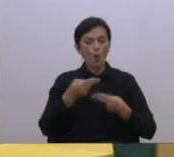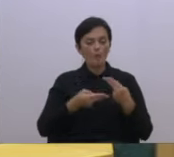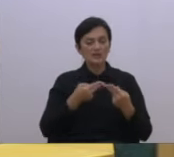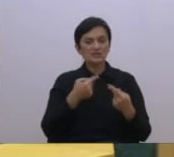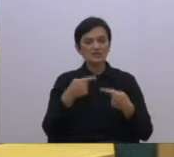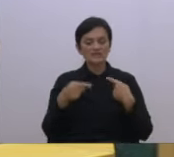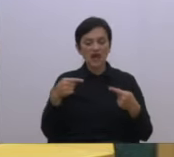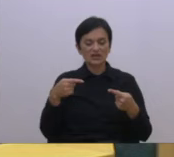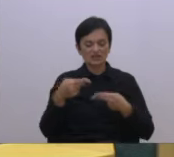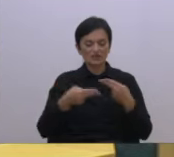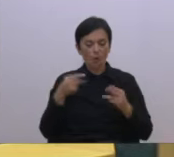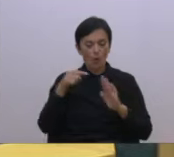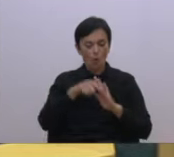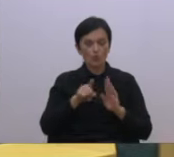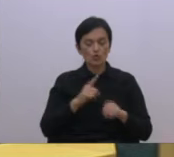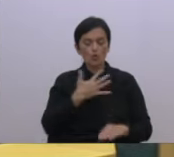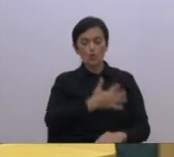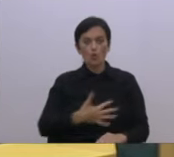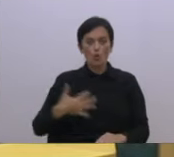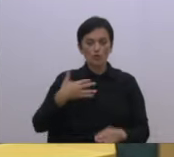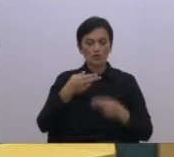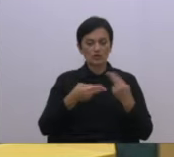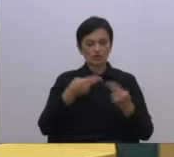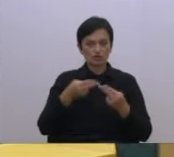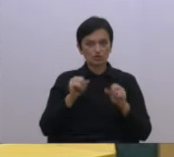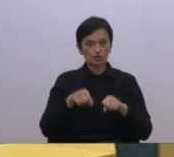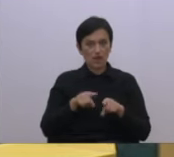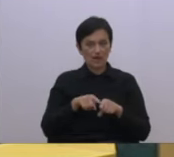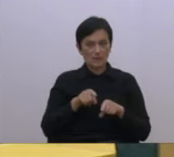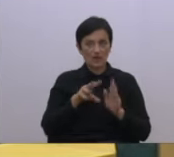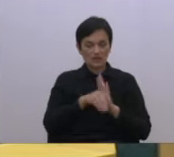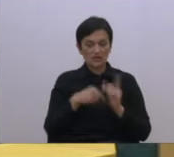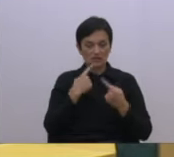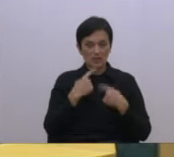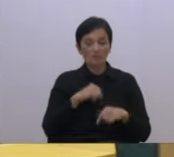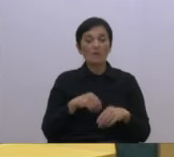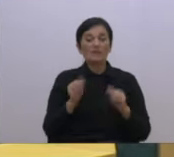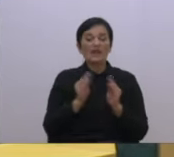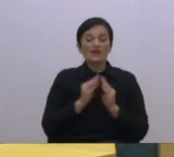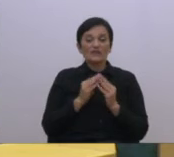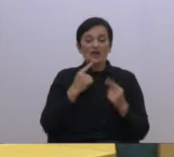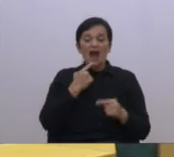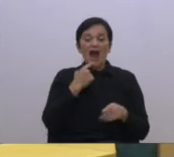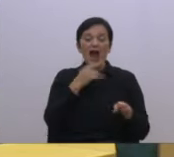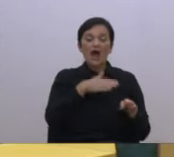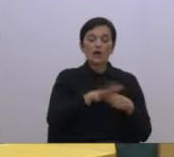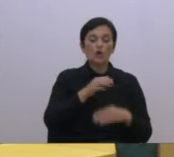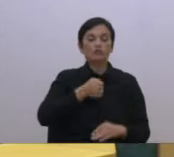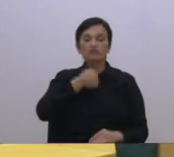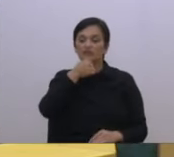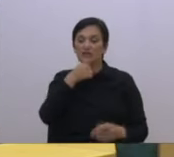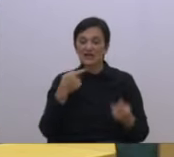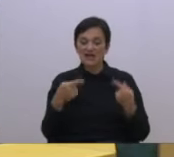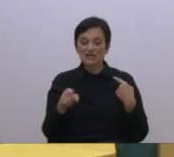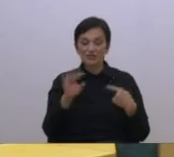ჩარევა, მათ შორის ჰორმონული ჩარევა შეიძლება იყოს. და საუბრობდით ასევე კვლავ არასრულწლოვანს და სრულწლოვანს შორის